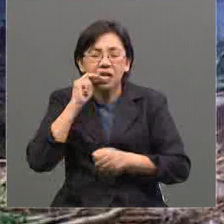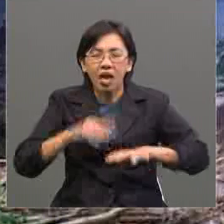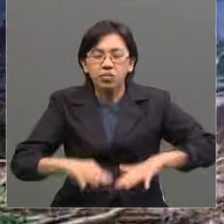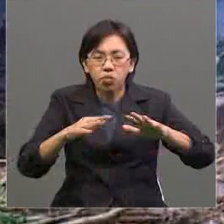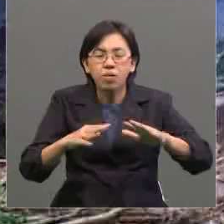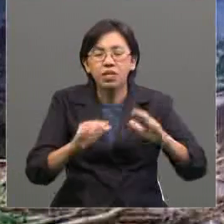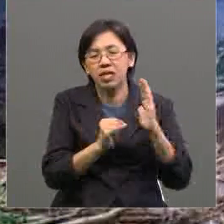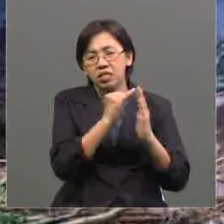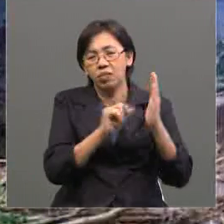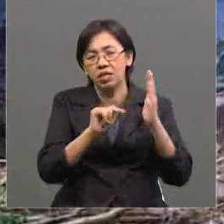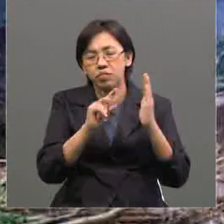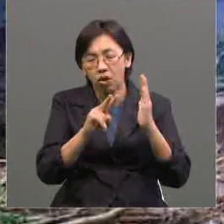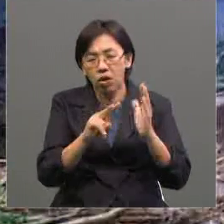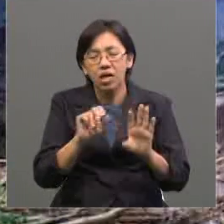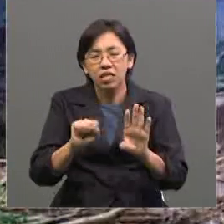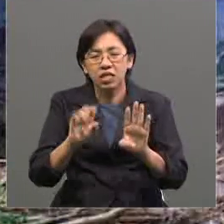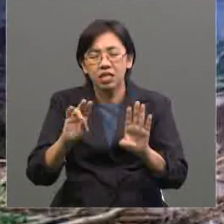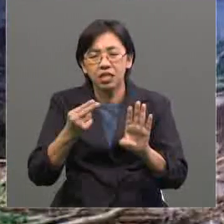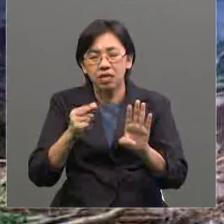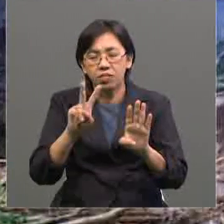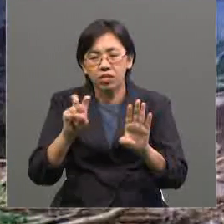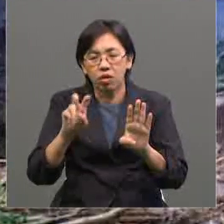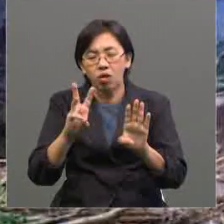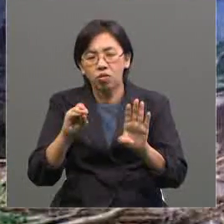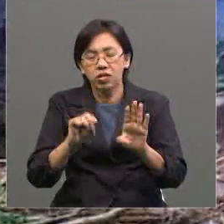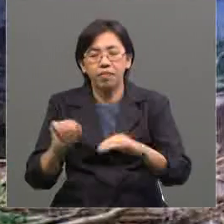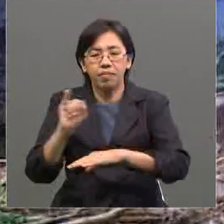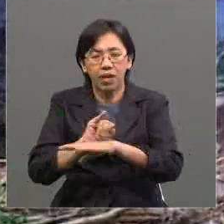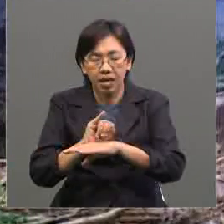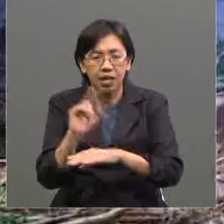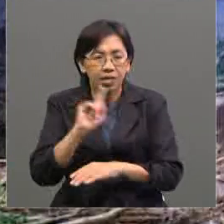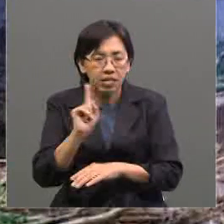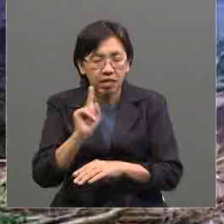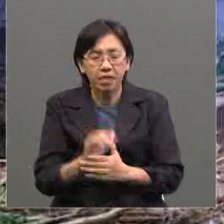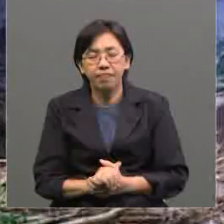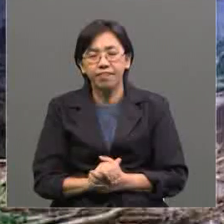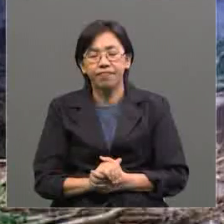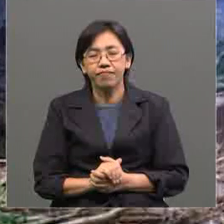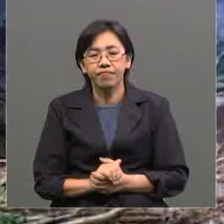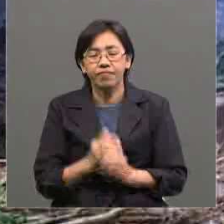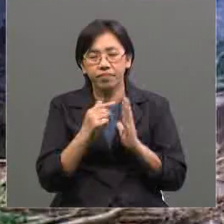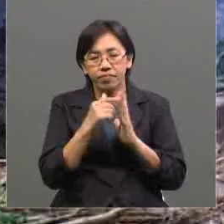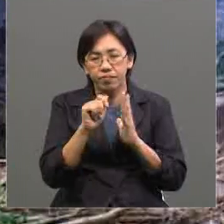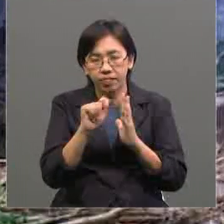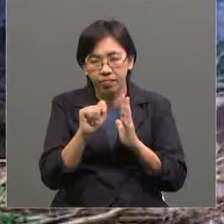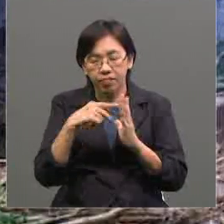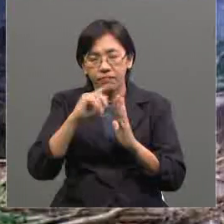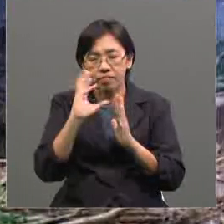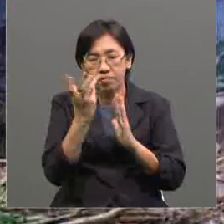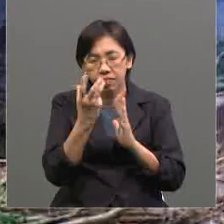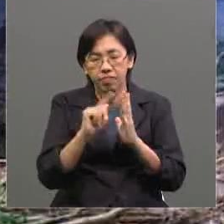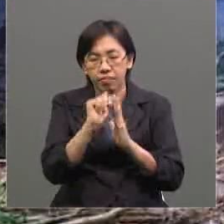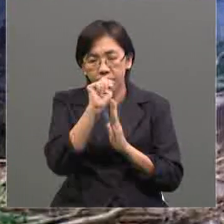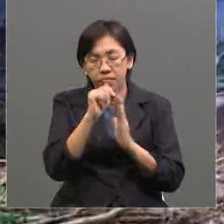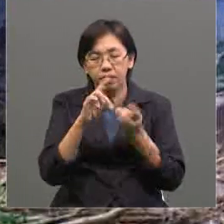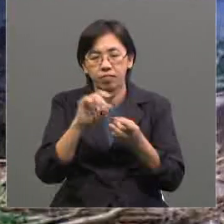ในพื้นที่ 22จังหวัดรวม47260ไร่นะครับก็มีได้แก่ที่จังหวัดอุตรดิตถ์พิษณุโลก